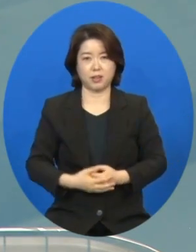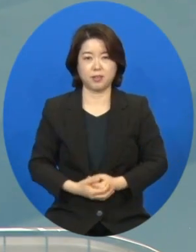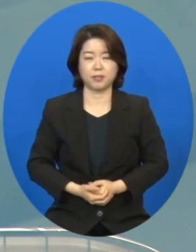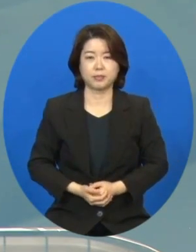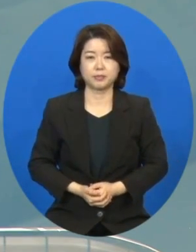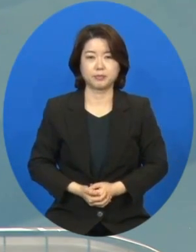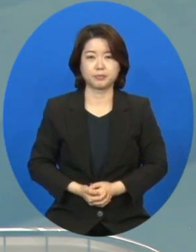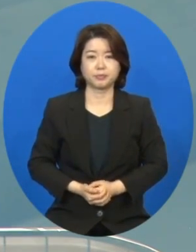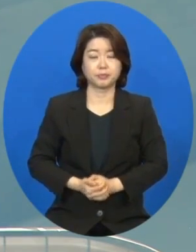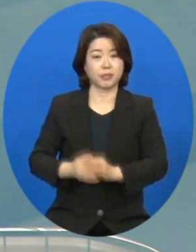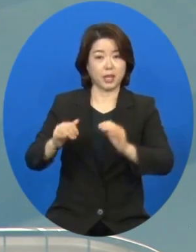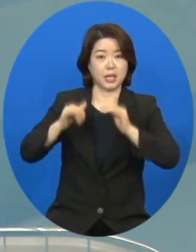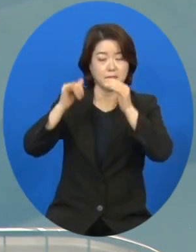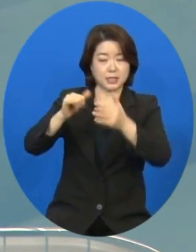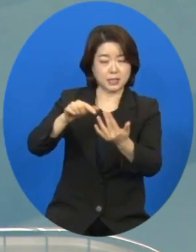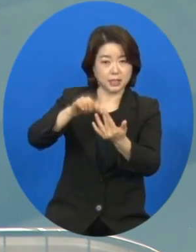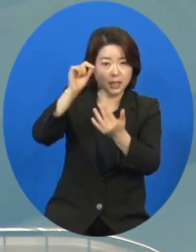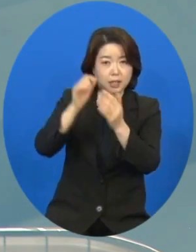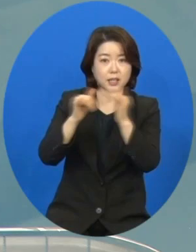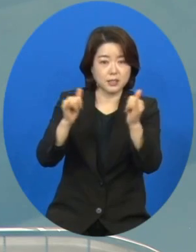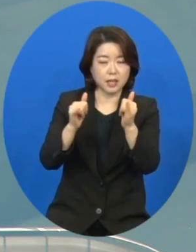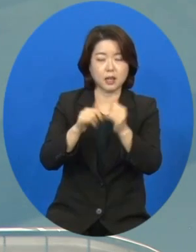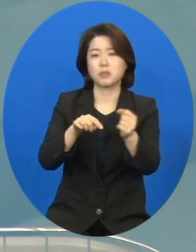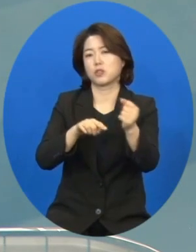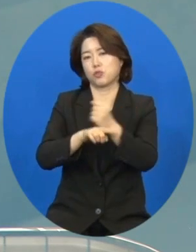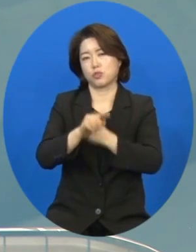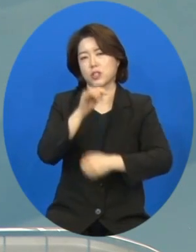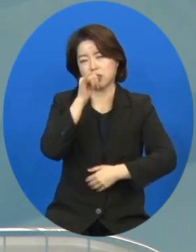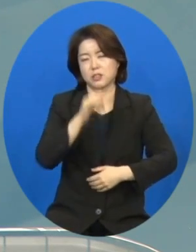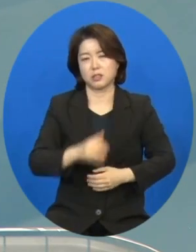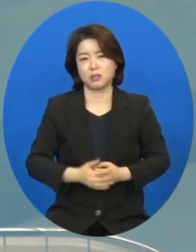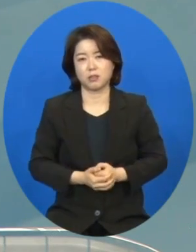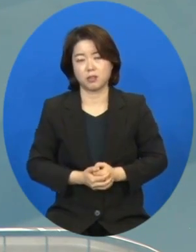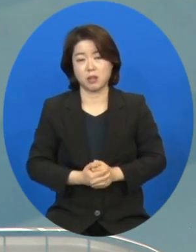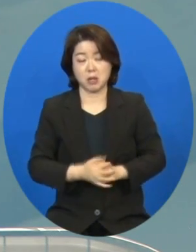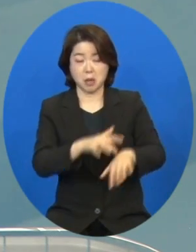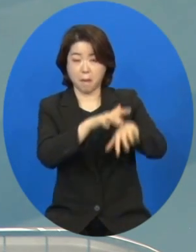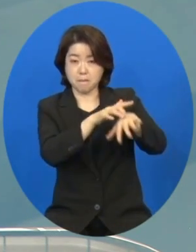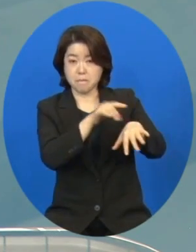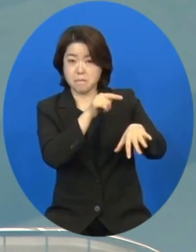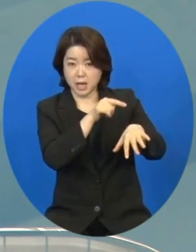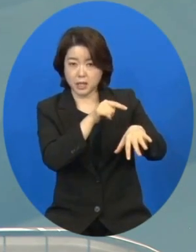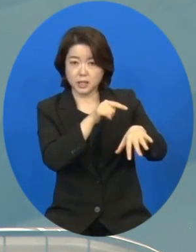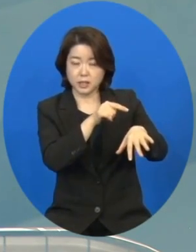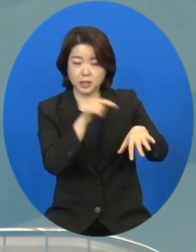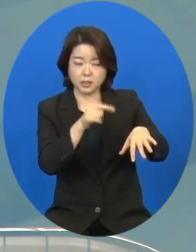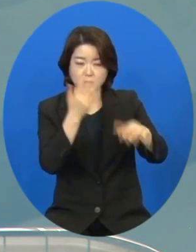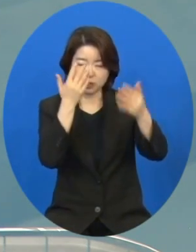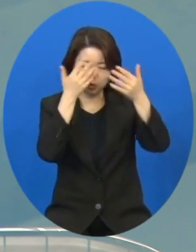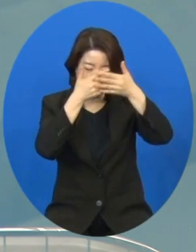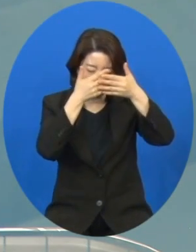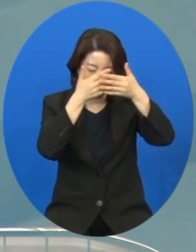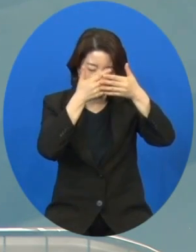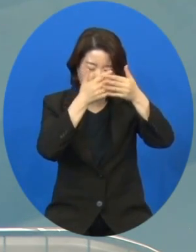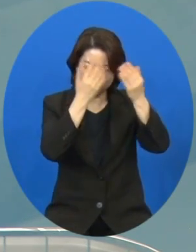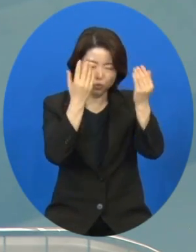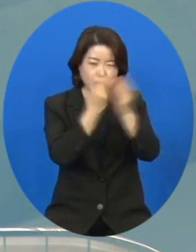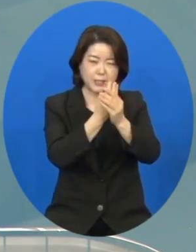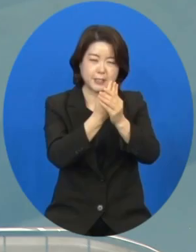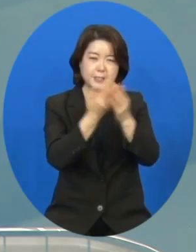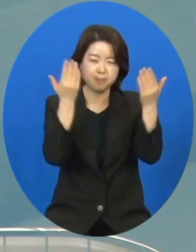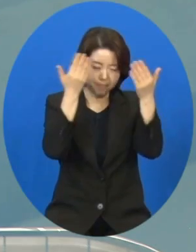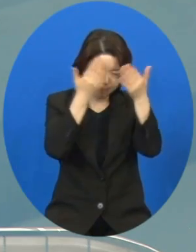세상을 택하는 사람은 까닭이 있는 거예요. 마귀에게 그 눈이 완전히 가려져 있는